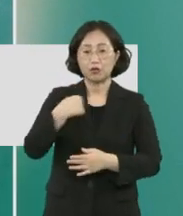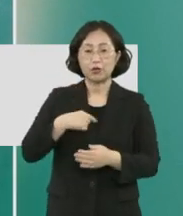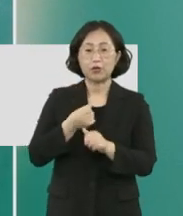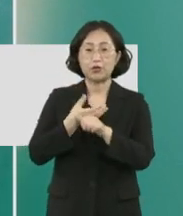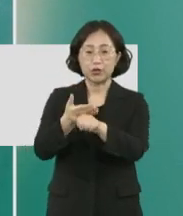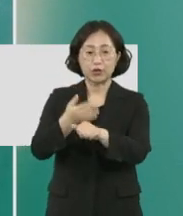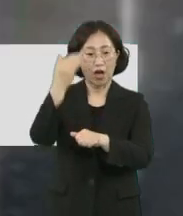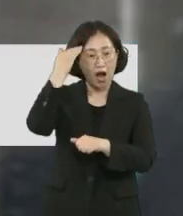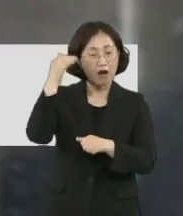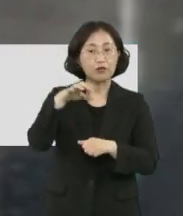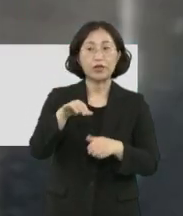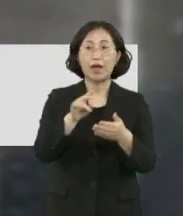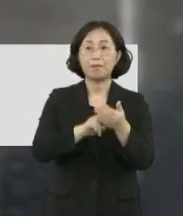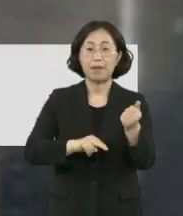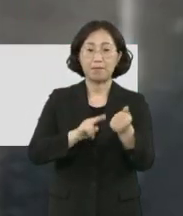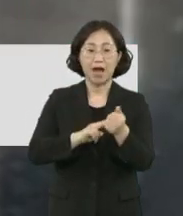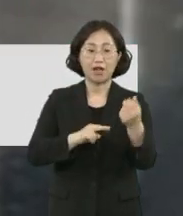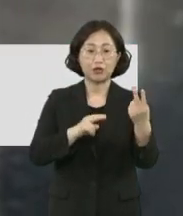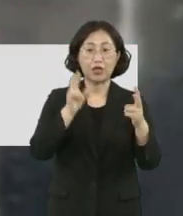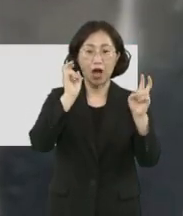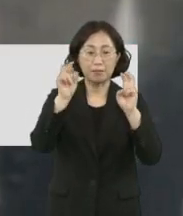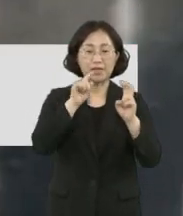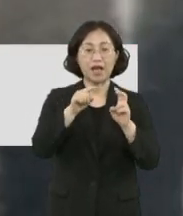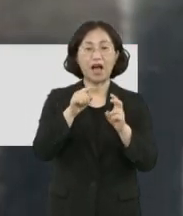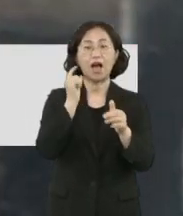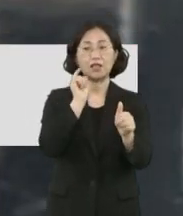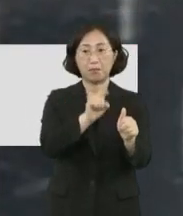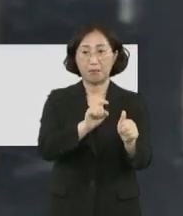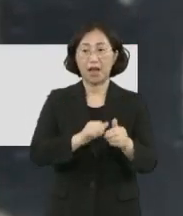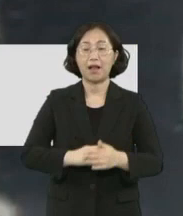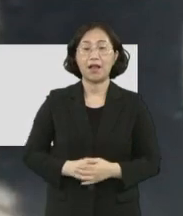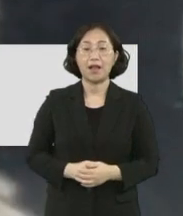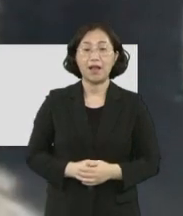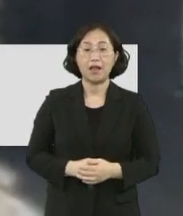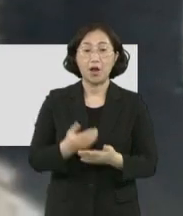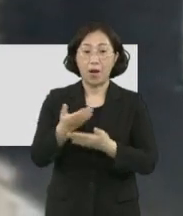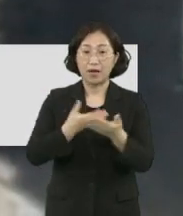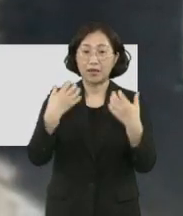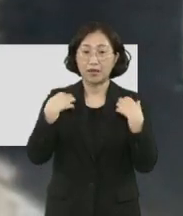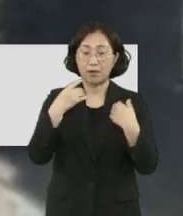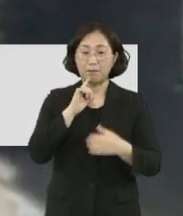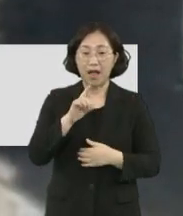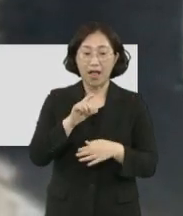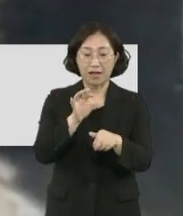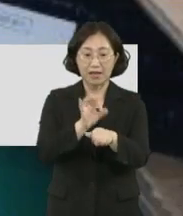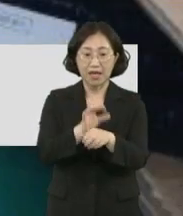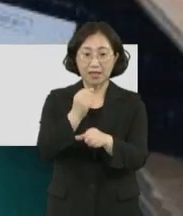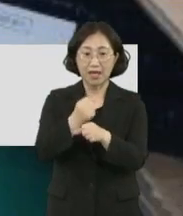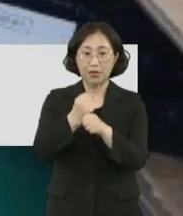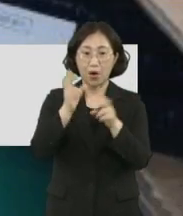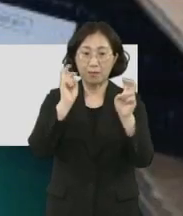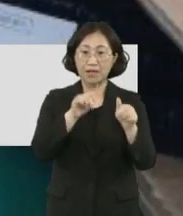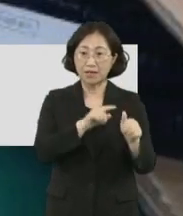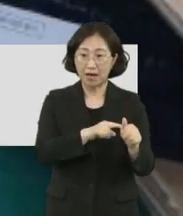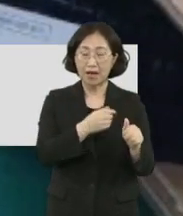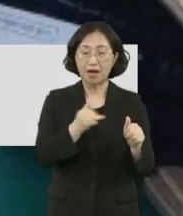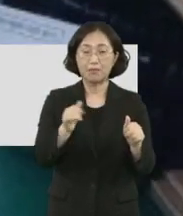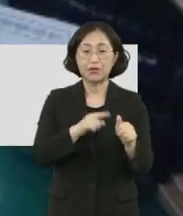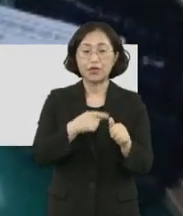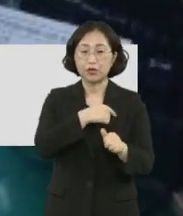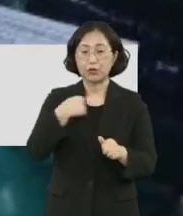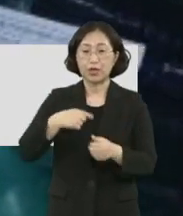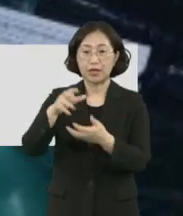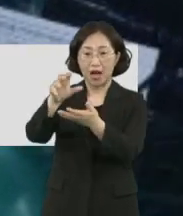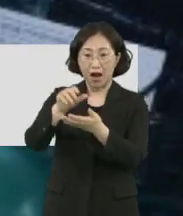국내 유통시킨 두 개 업체가 세관에 적발됐습니다. 관세청에 따르면 시계 수입 제조업체 A씨는